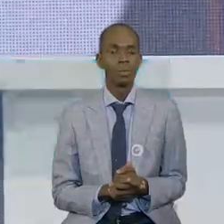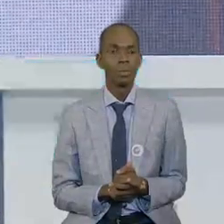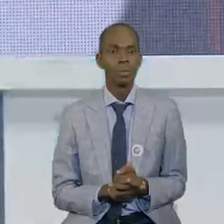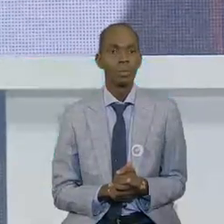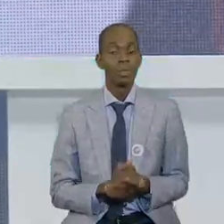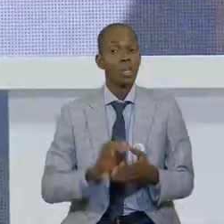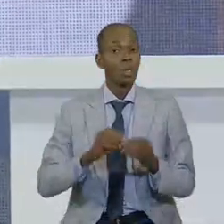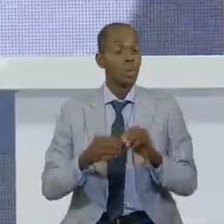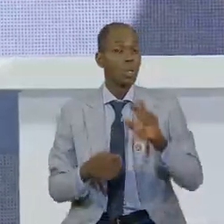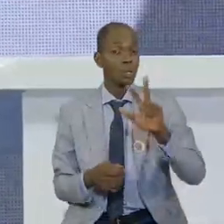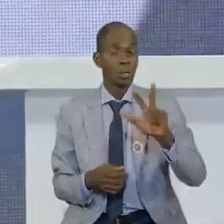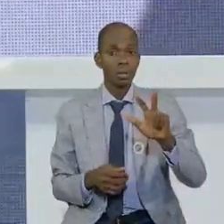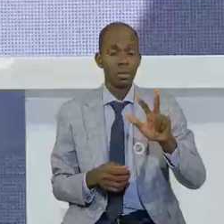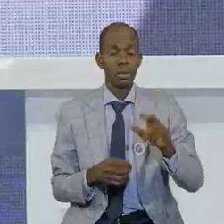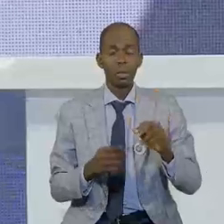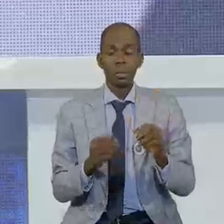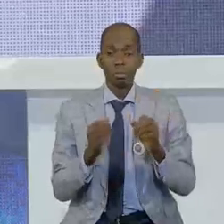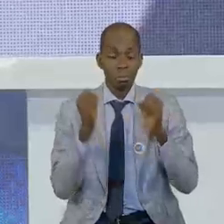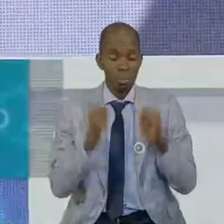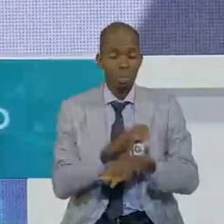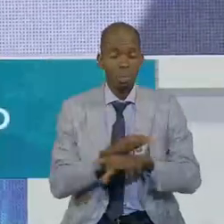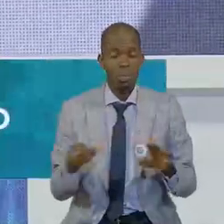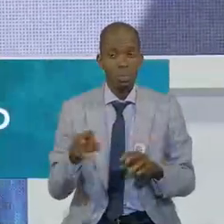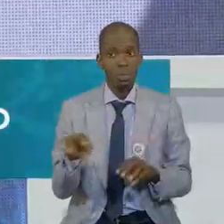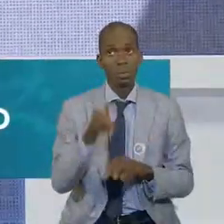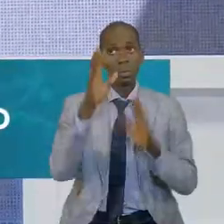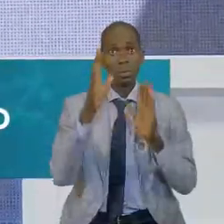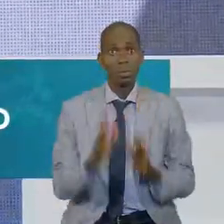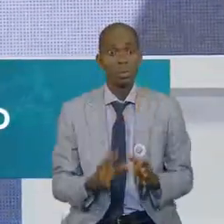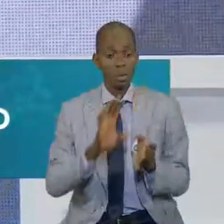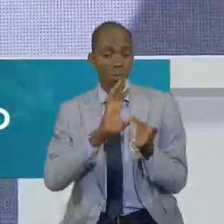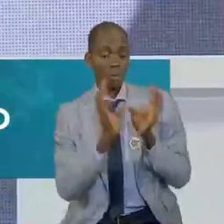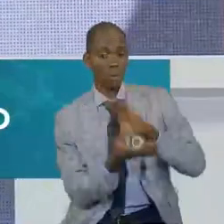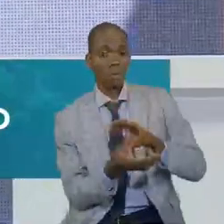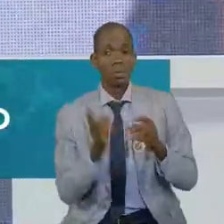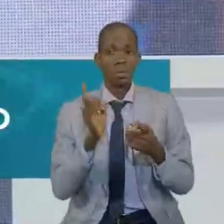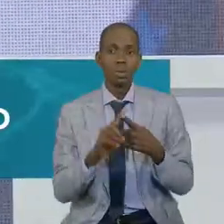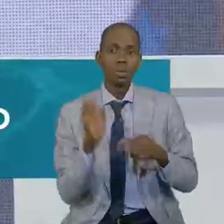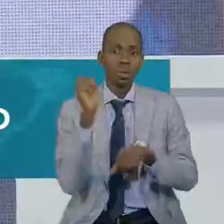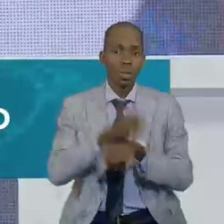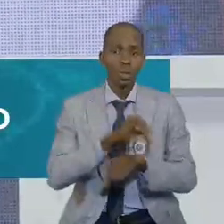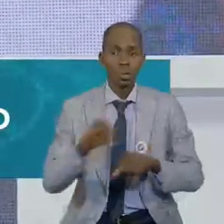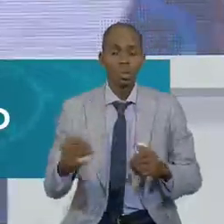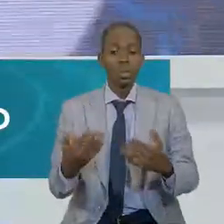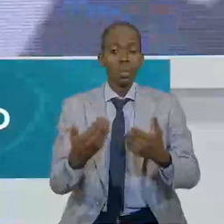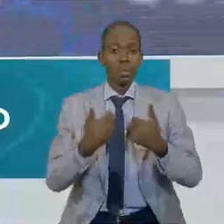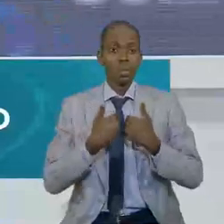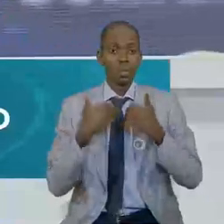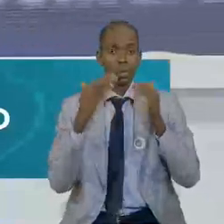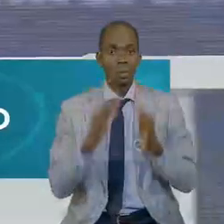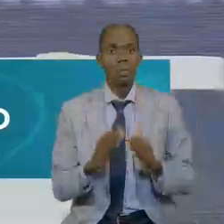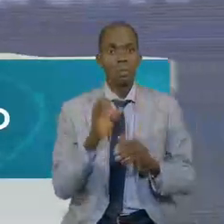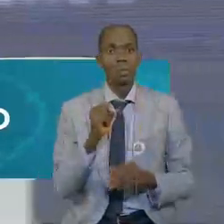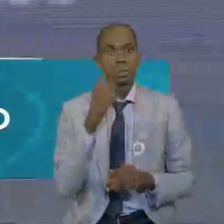Number three, powerless pilgrims converted to overcoming possessors. Troisième point, les